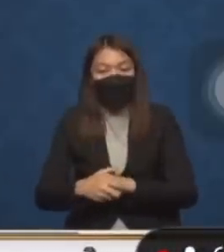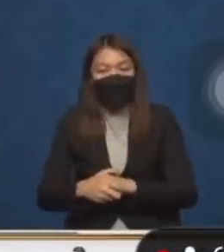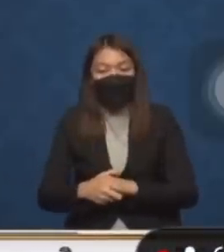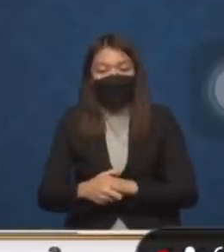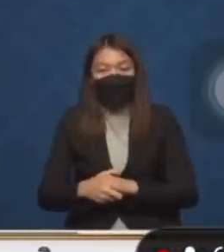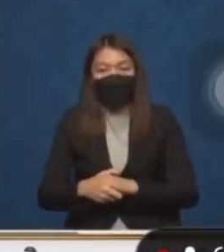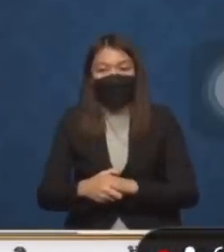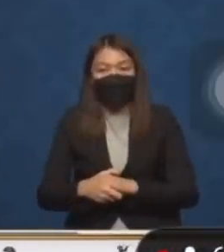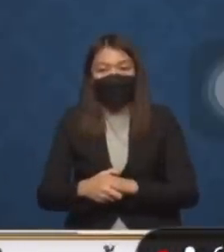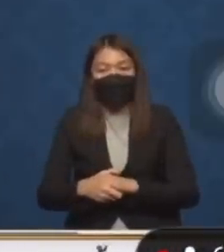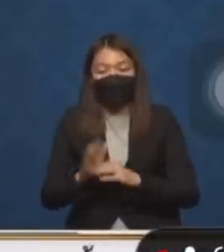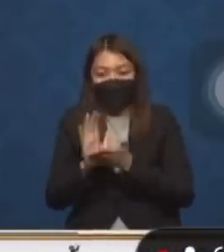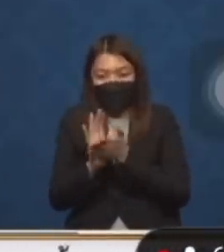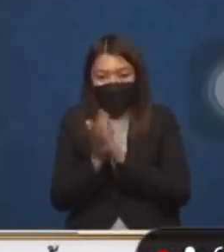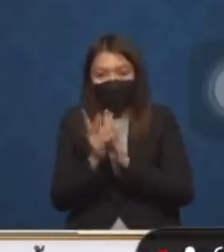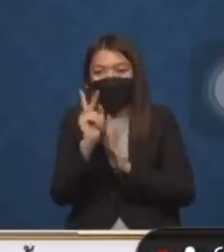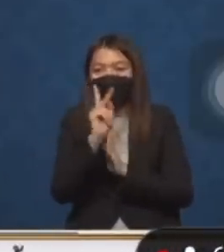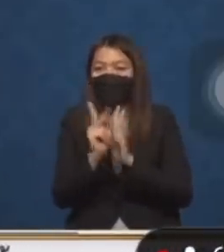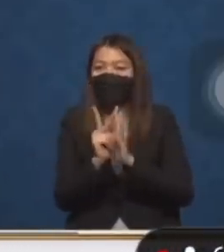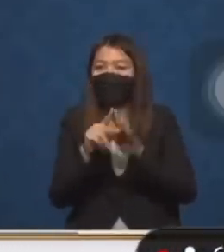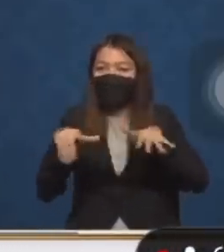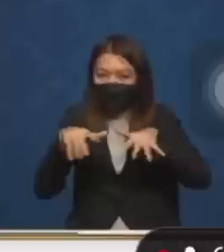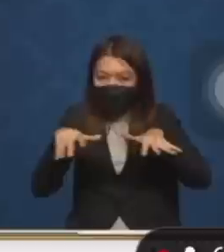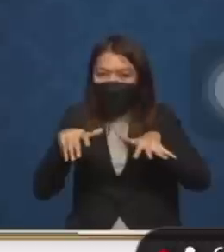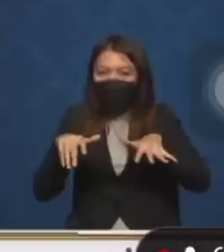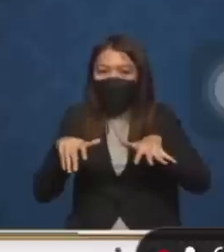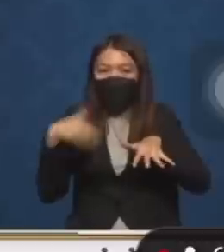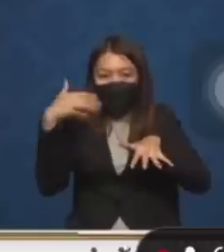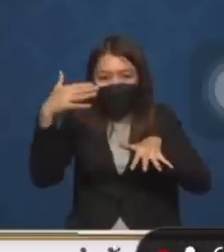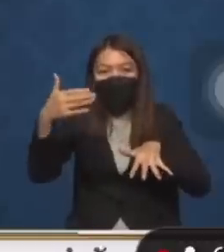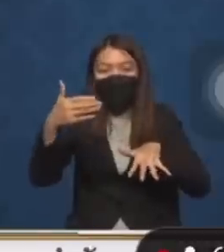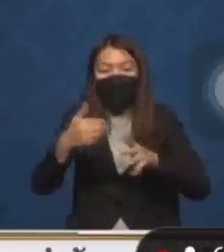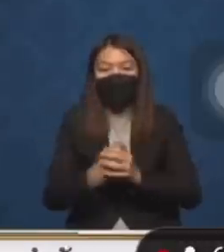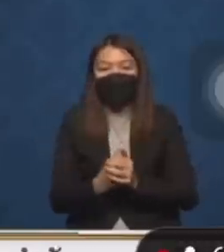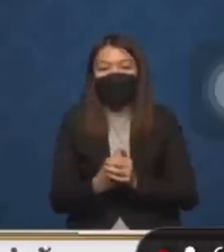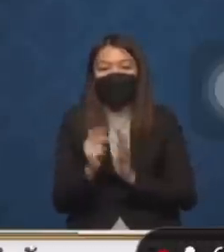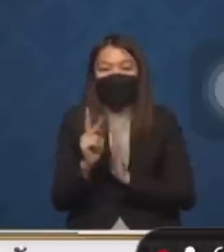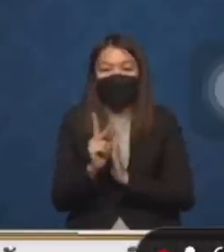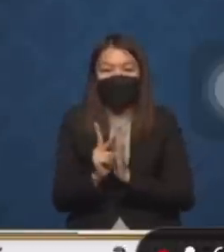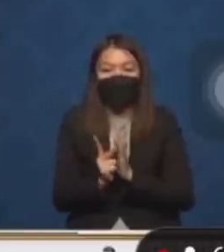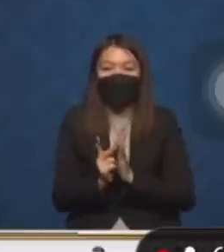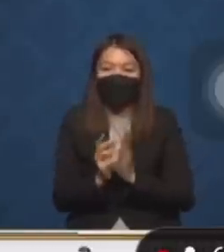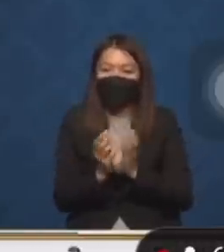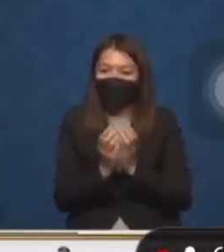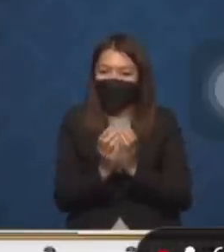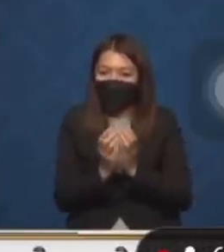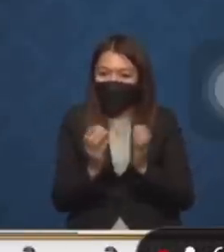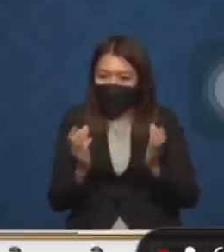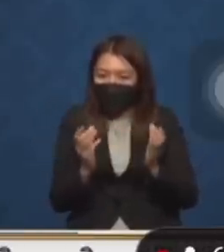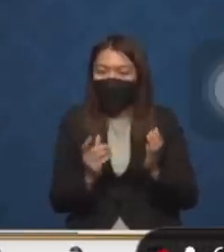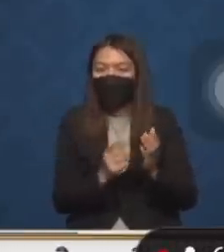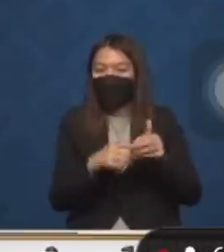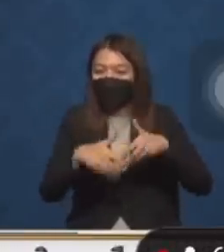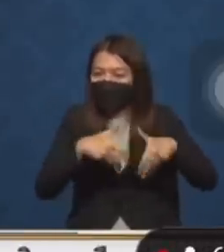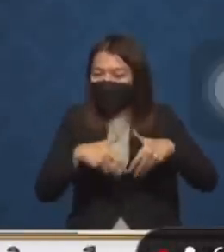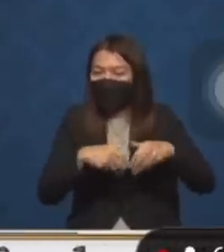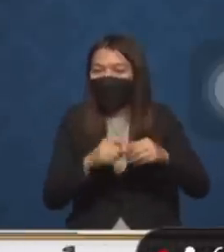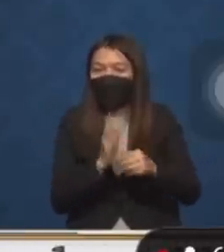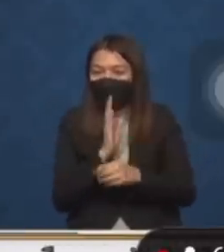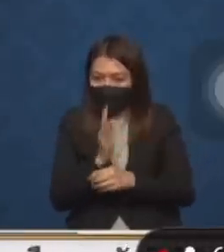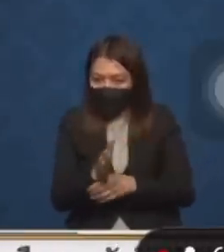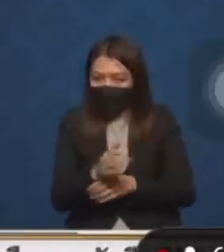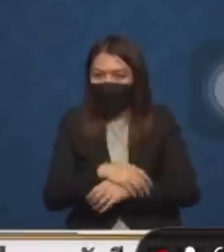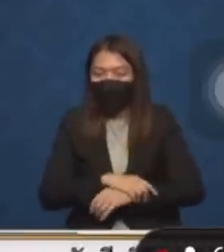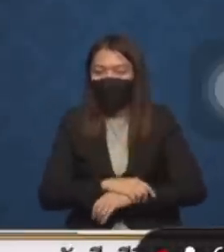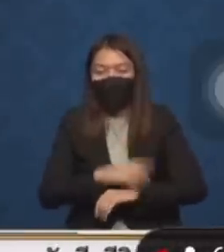ลบสู่ระบอบกฎหมายปกติที่กฎหมายมีที่มาอชอบทำจากองคกรทมาจากประชาชนผ่าน